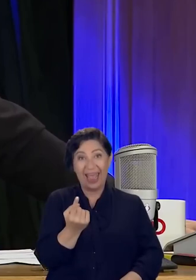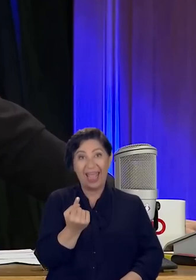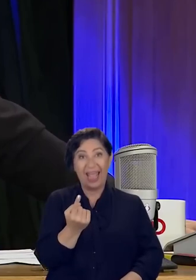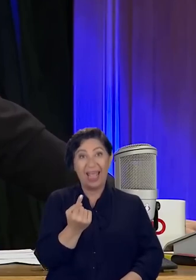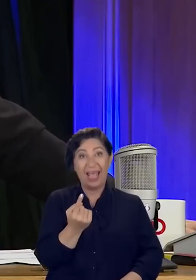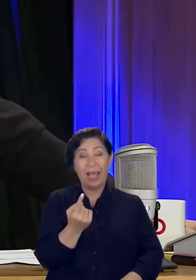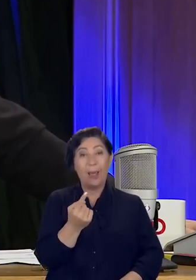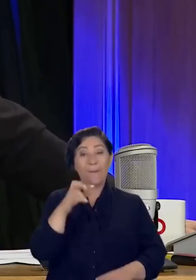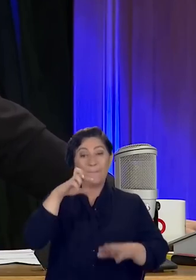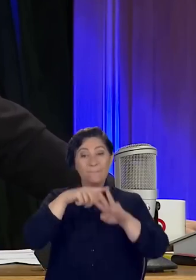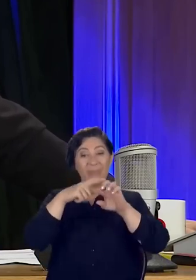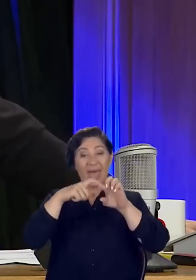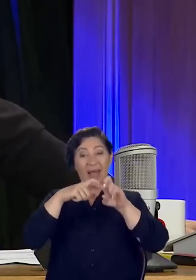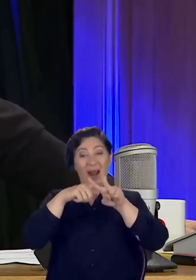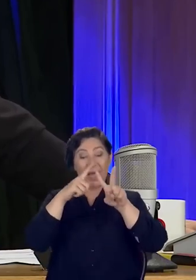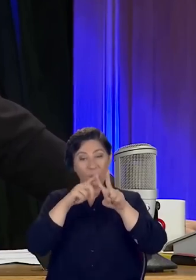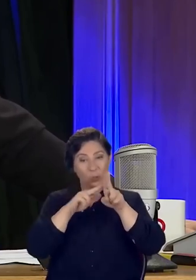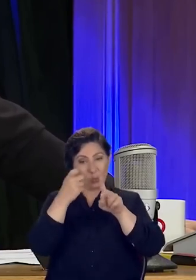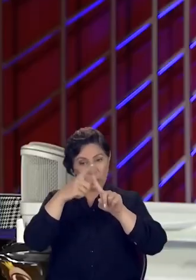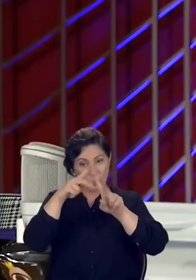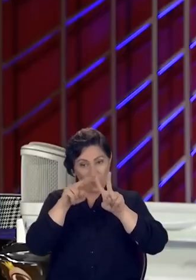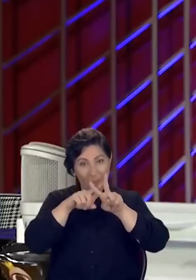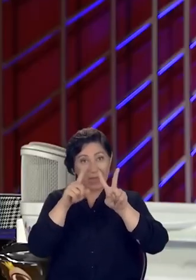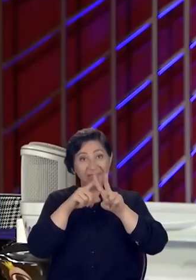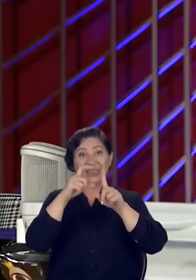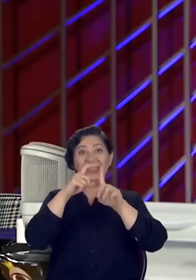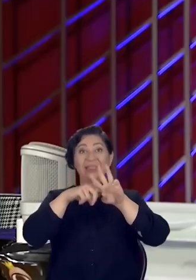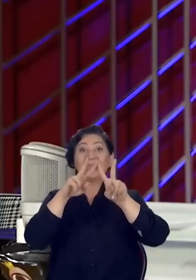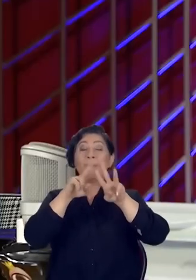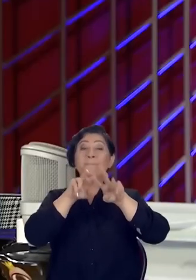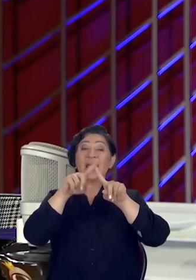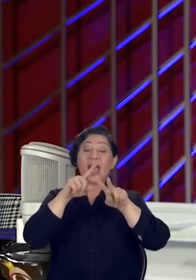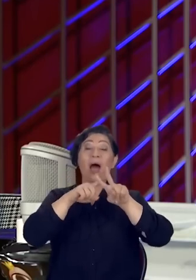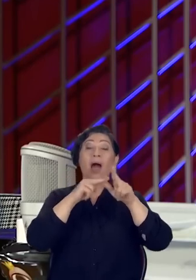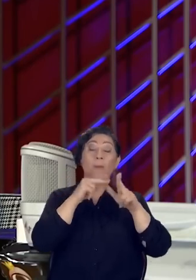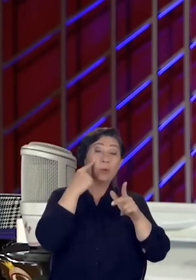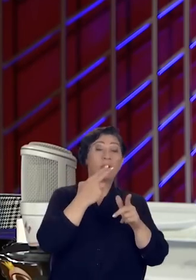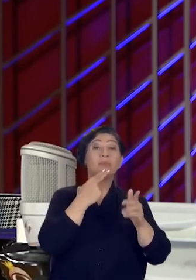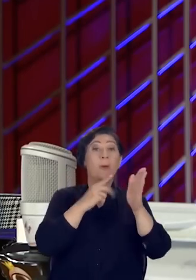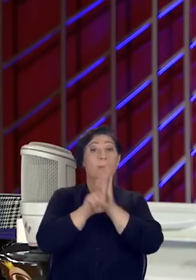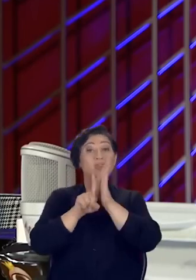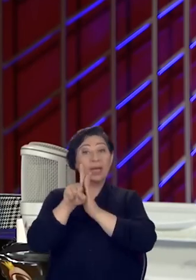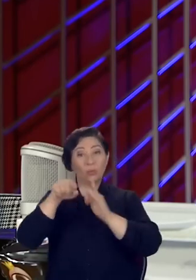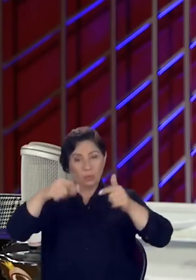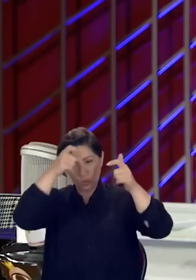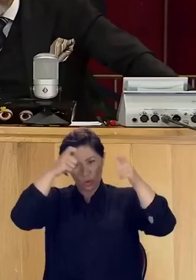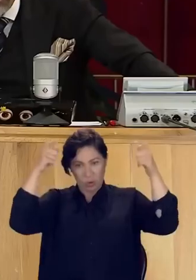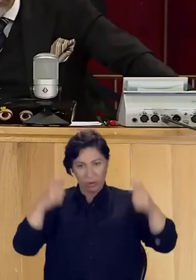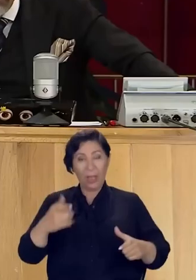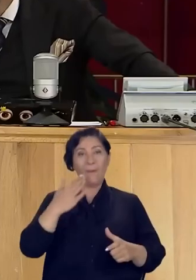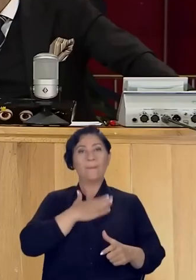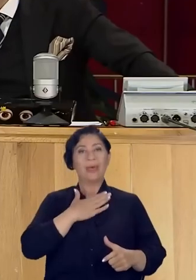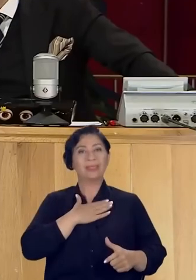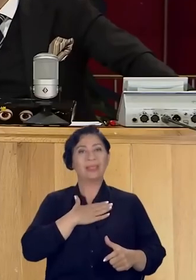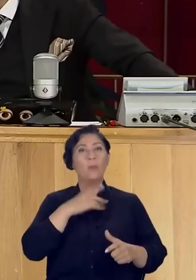diyorsunuz. Perran Kutman'ı, Demet Akbağ'ı gösteririm. Kadınların birçok şey başardığı bu ülkede ben